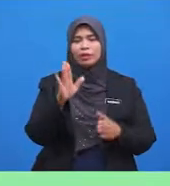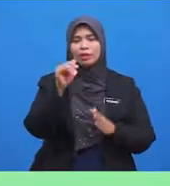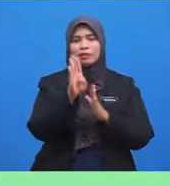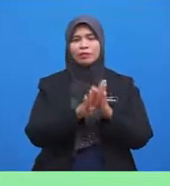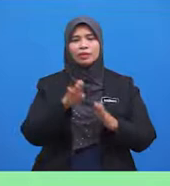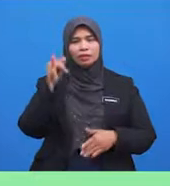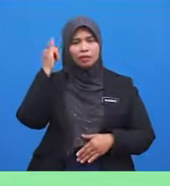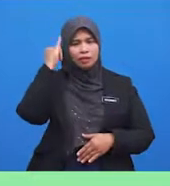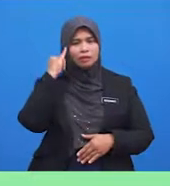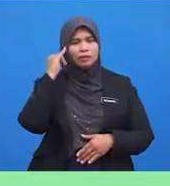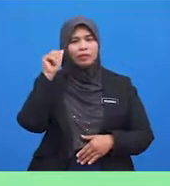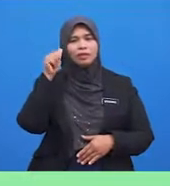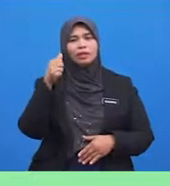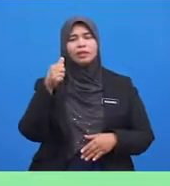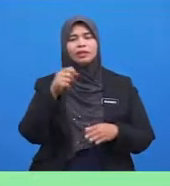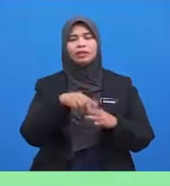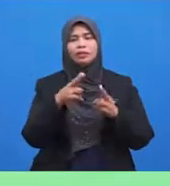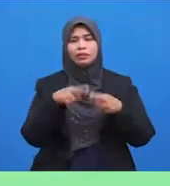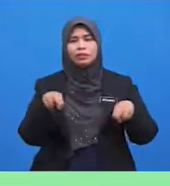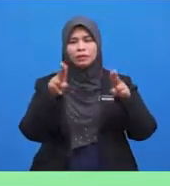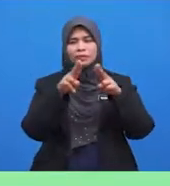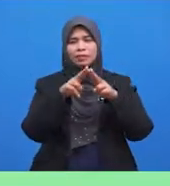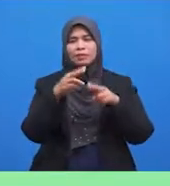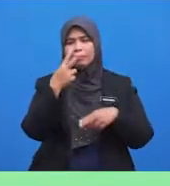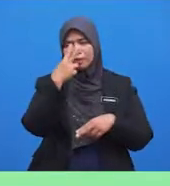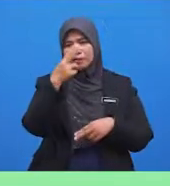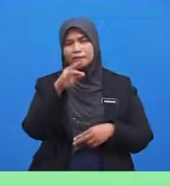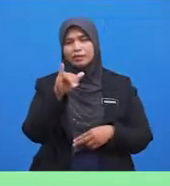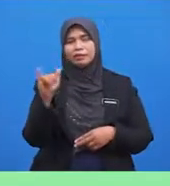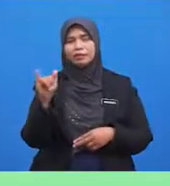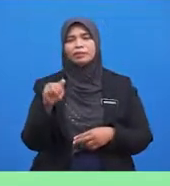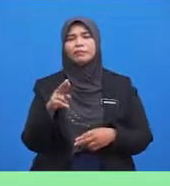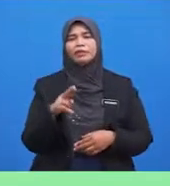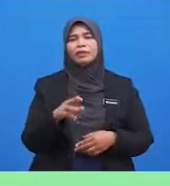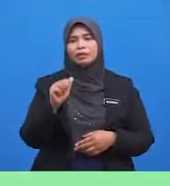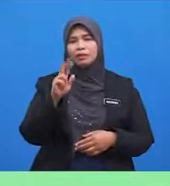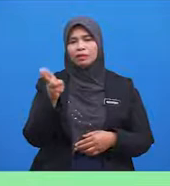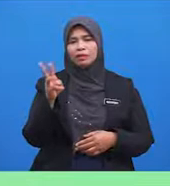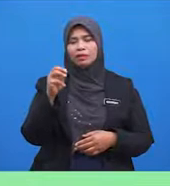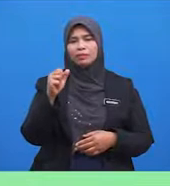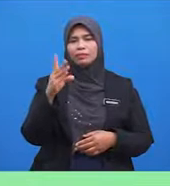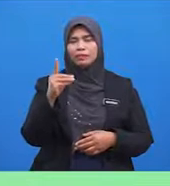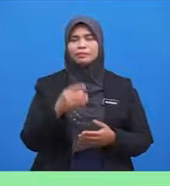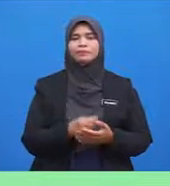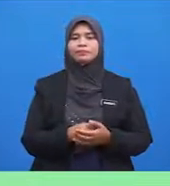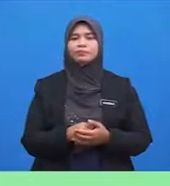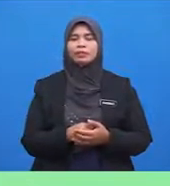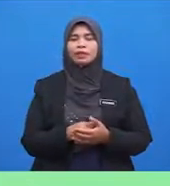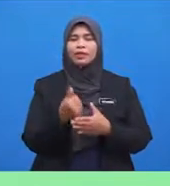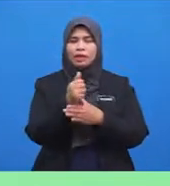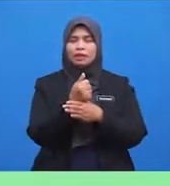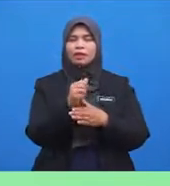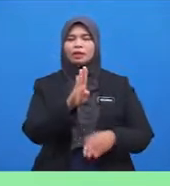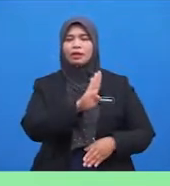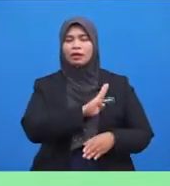berilmu agar diutamakan pandangannya. Riwayat Ahmad. Antara adab